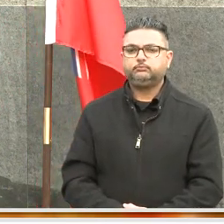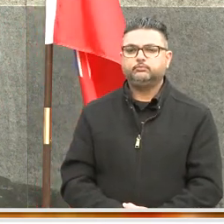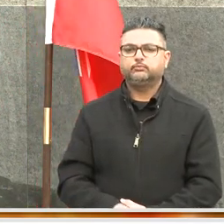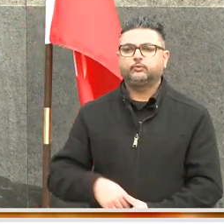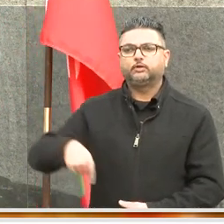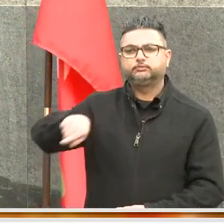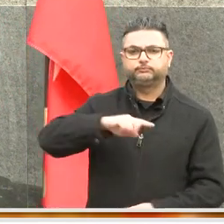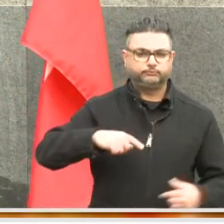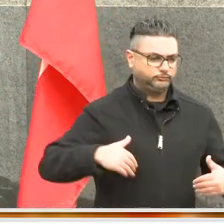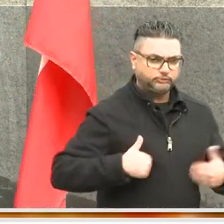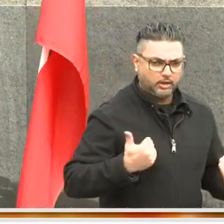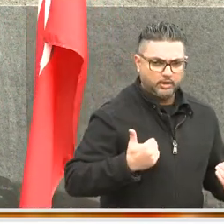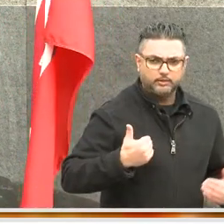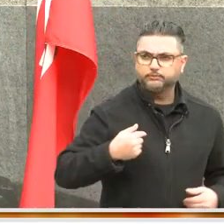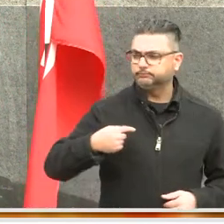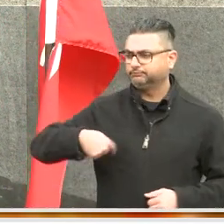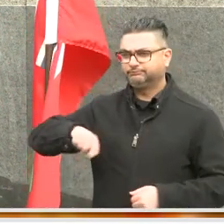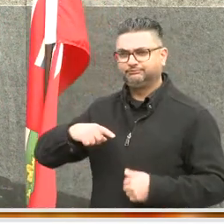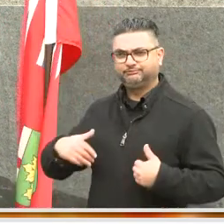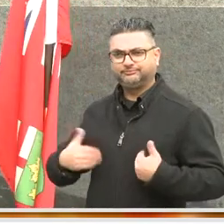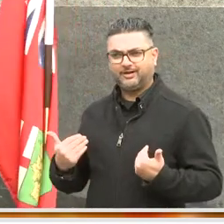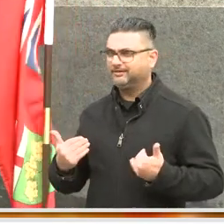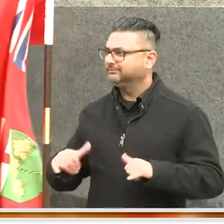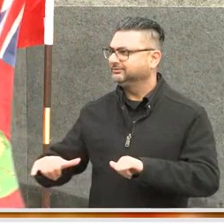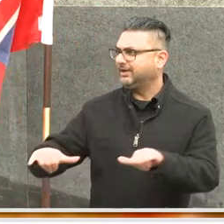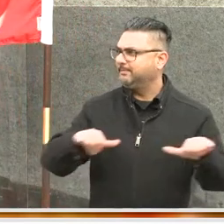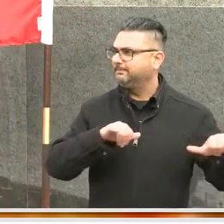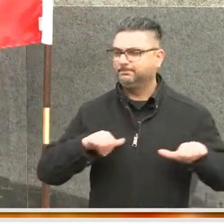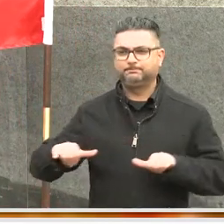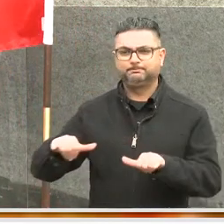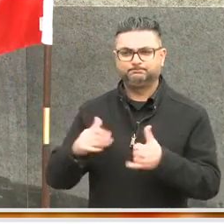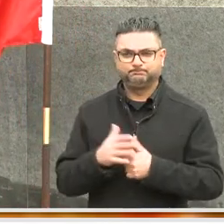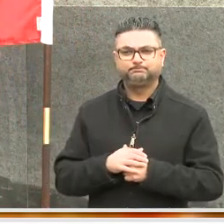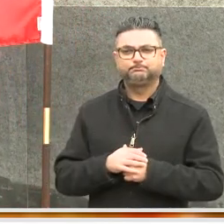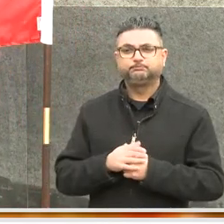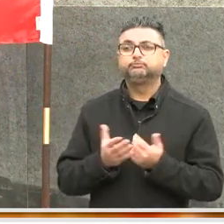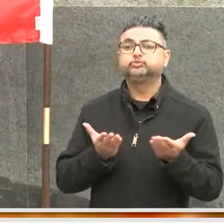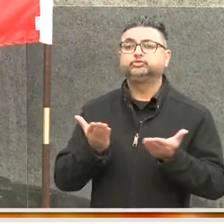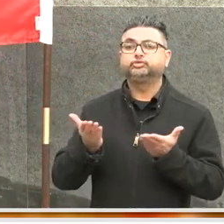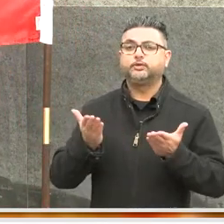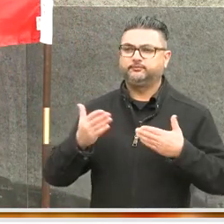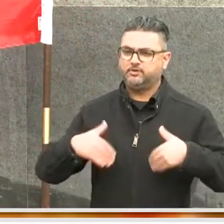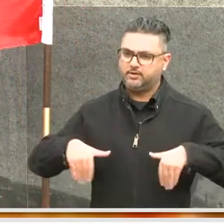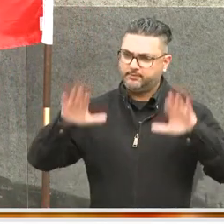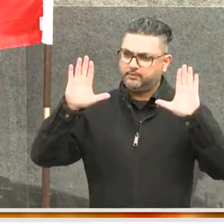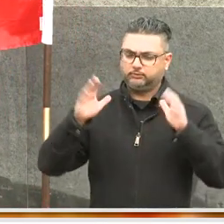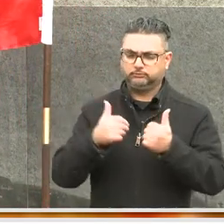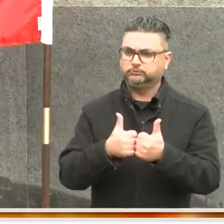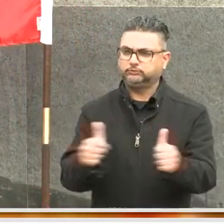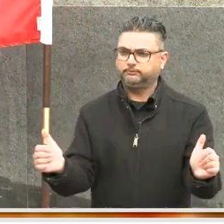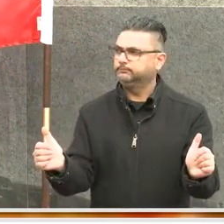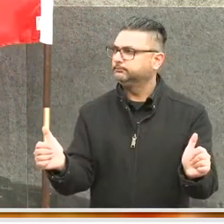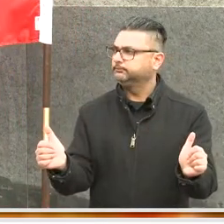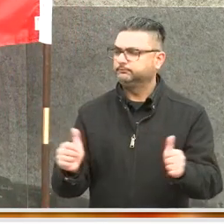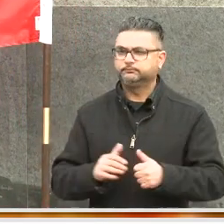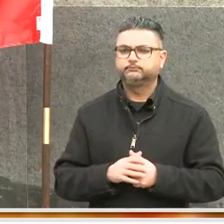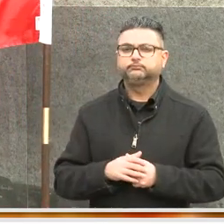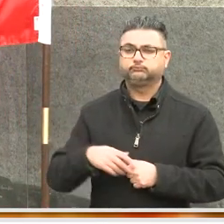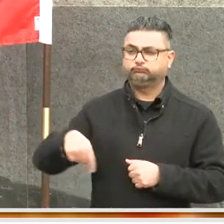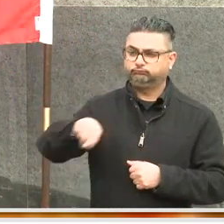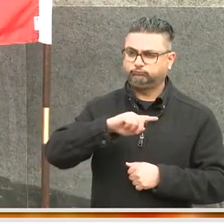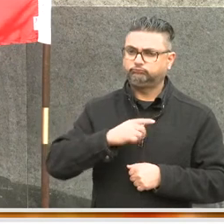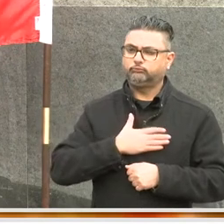They served, giving freely of themselves. To them, we pledge, amid the winds of